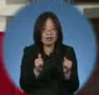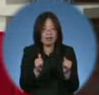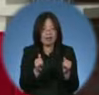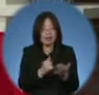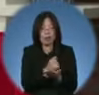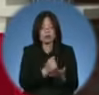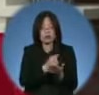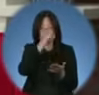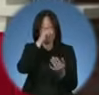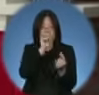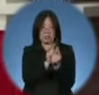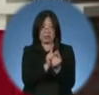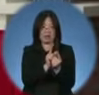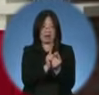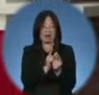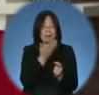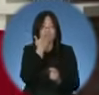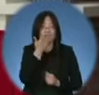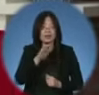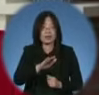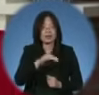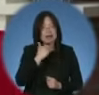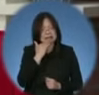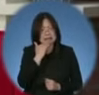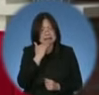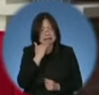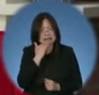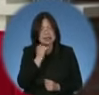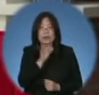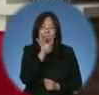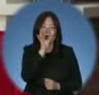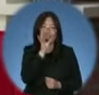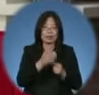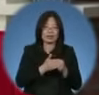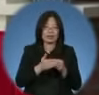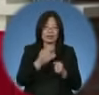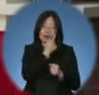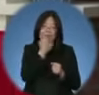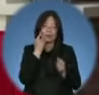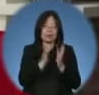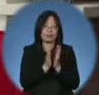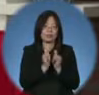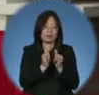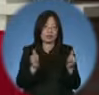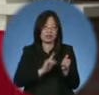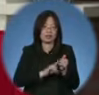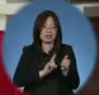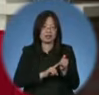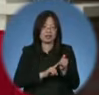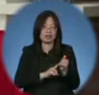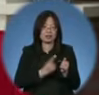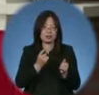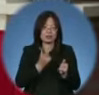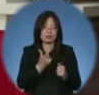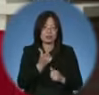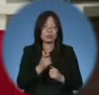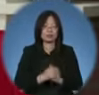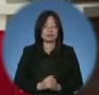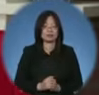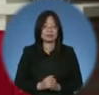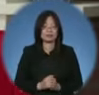운이 좋으면 나타나는데. 그걸 기다릴 수만도 없고 일단은 본인이 좀 나와야